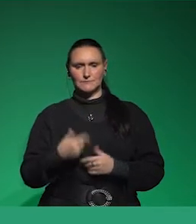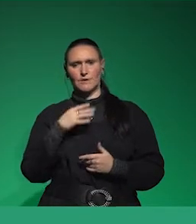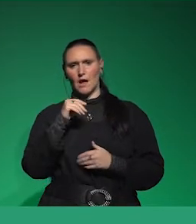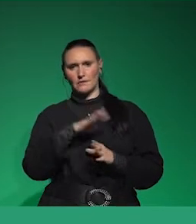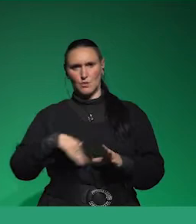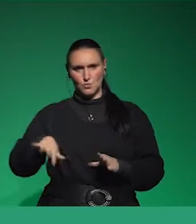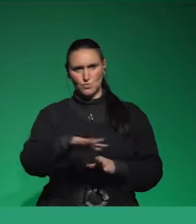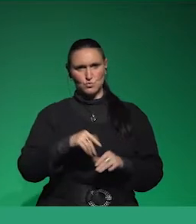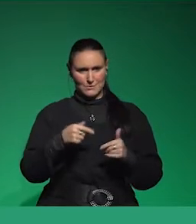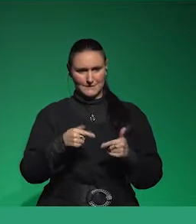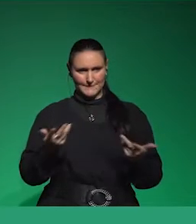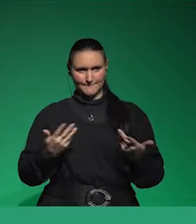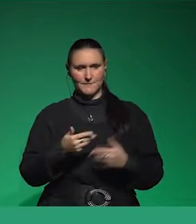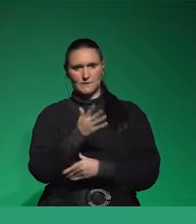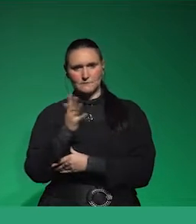Wir